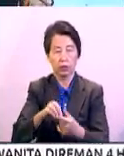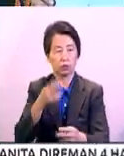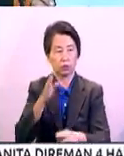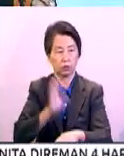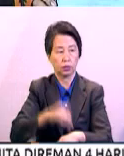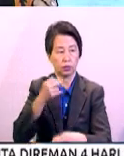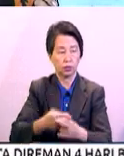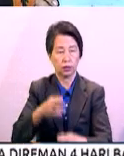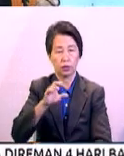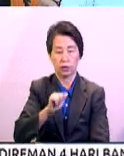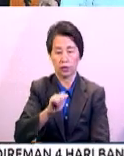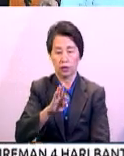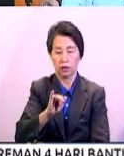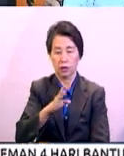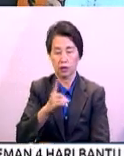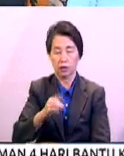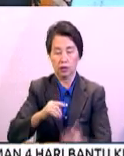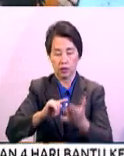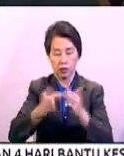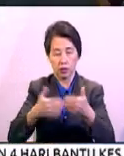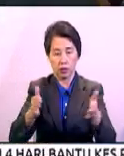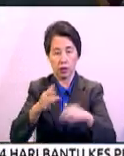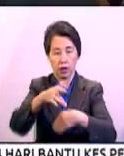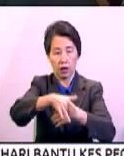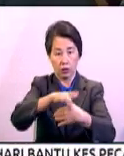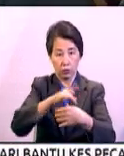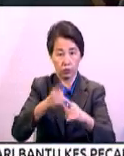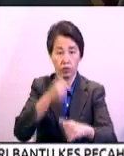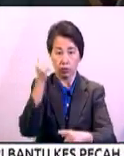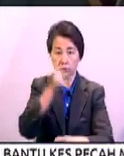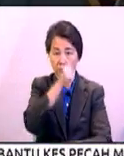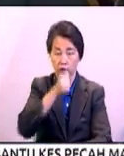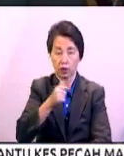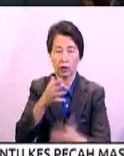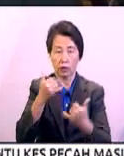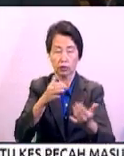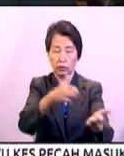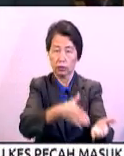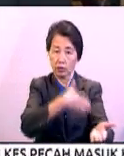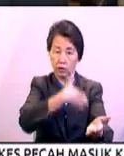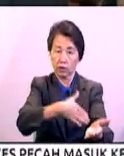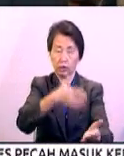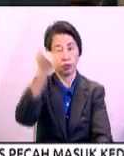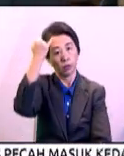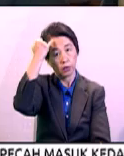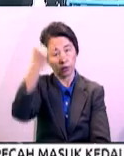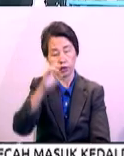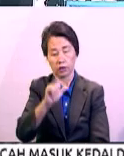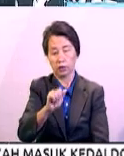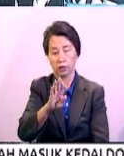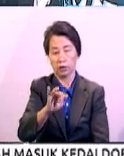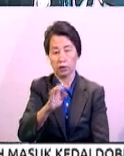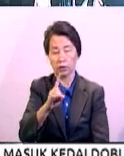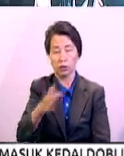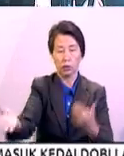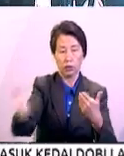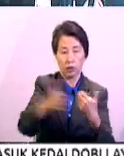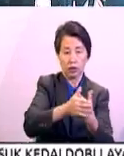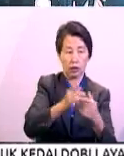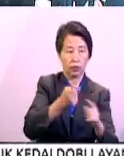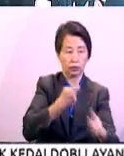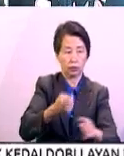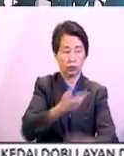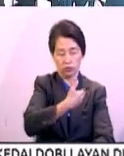disapa sebagai Afad dilancarkan awal Ramadan lalu. Dengan ceritanya, lagu tersebut diilhamkan Afad sekembalinya dari